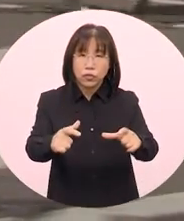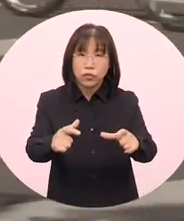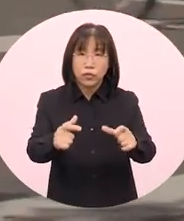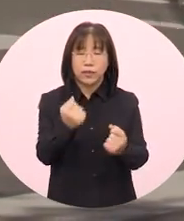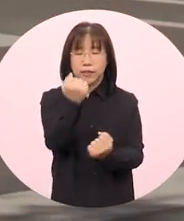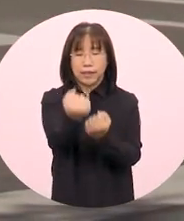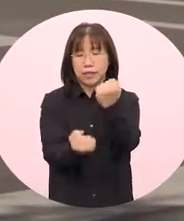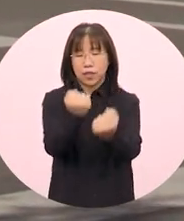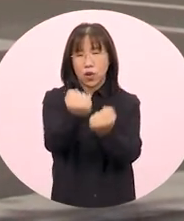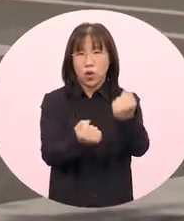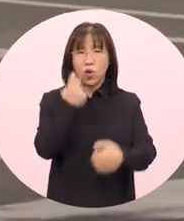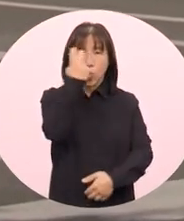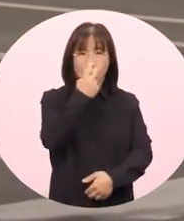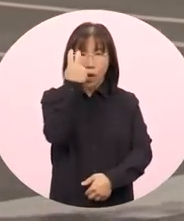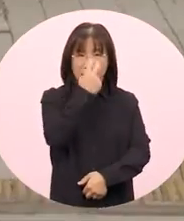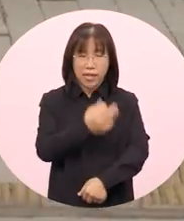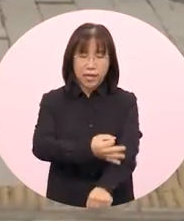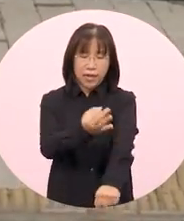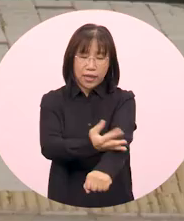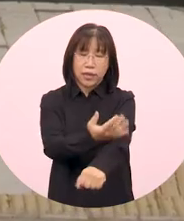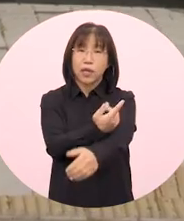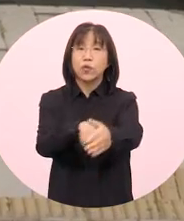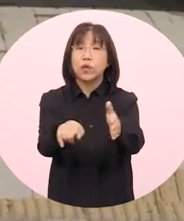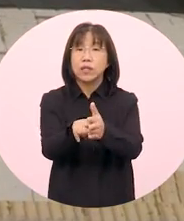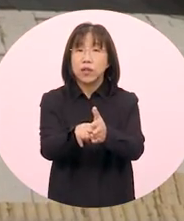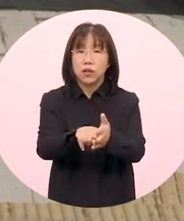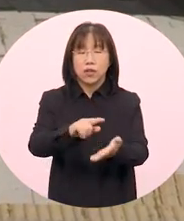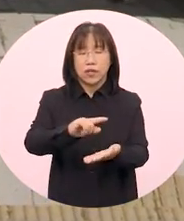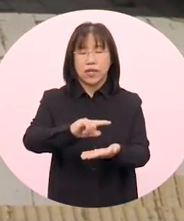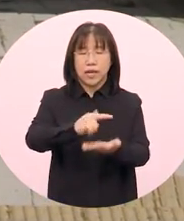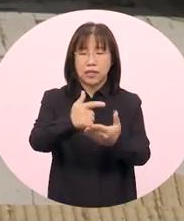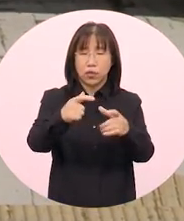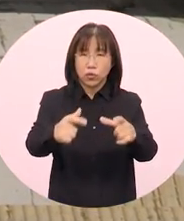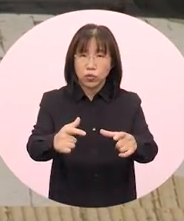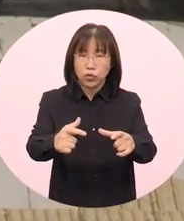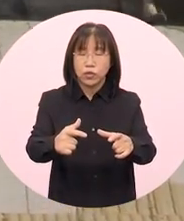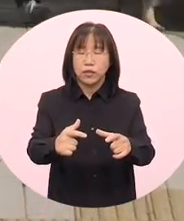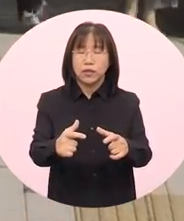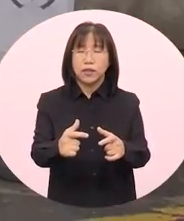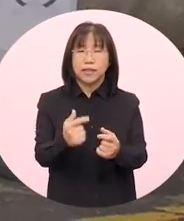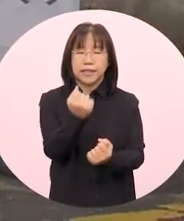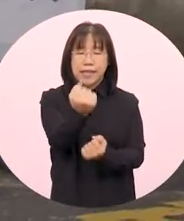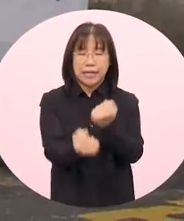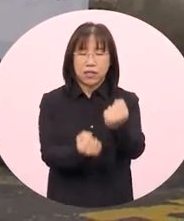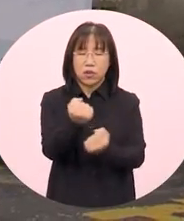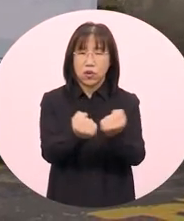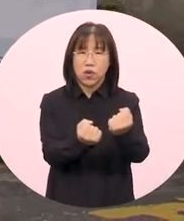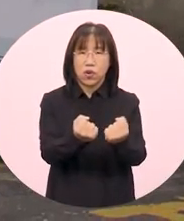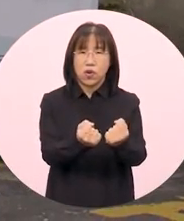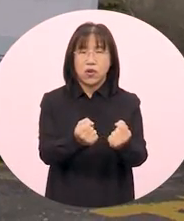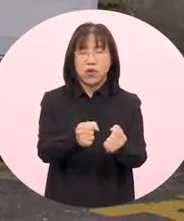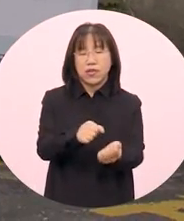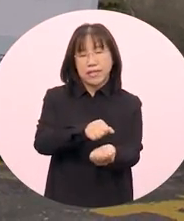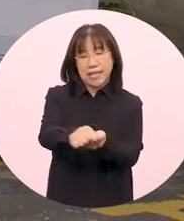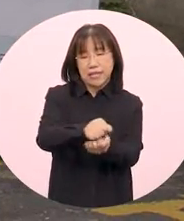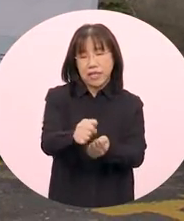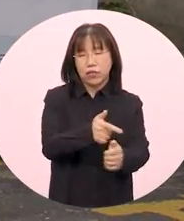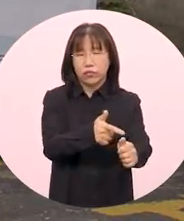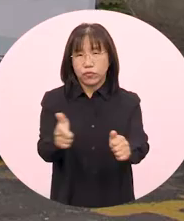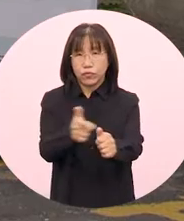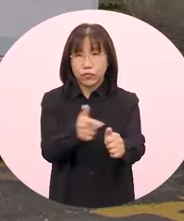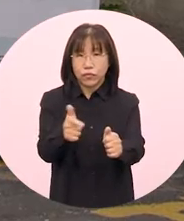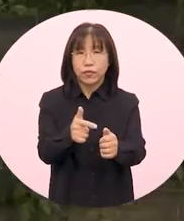강서구는 구민들이 자전거 관리를 더 쉽게 할 수 있도록 강서구 견인 차량 보관소 입구에 자전거 세차장을